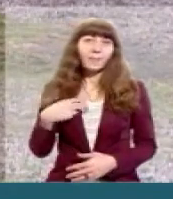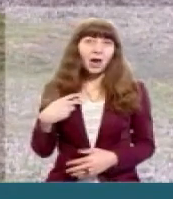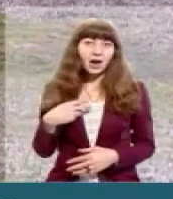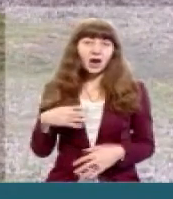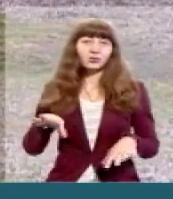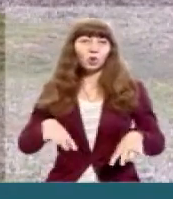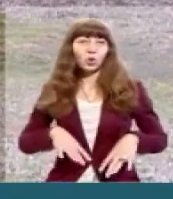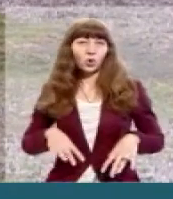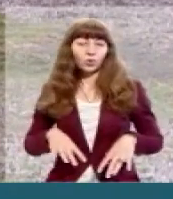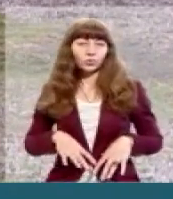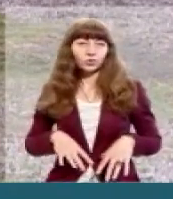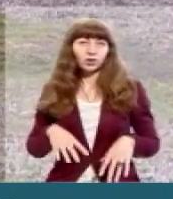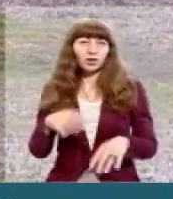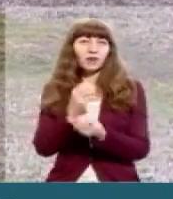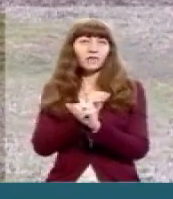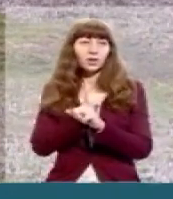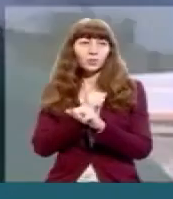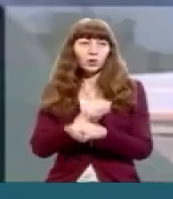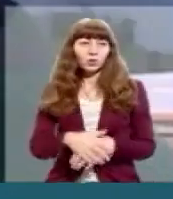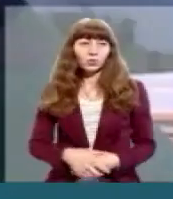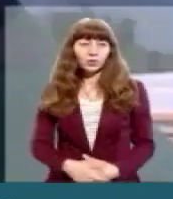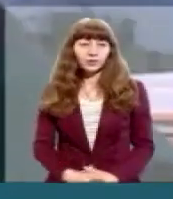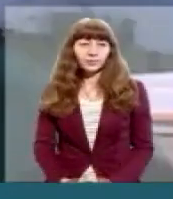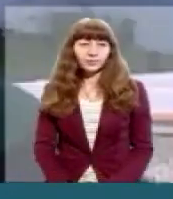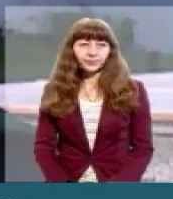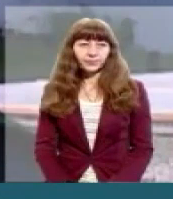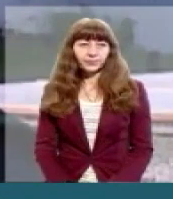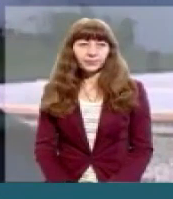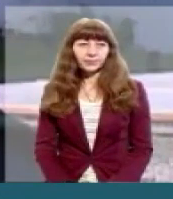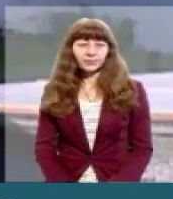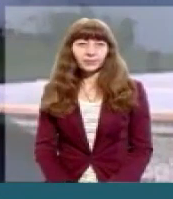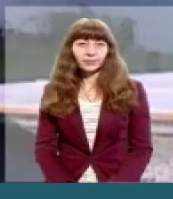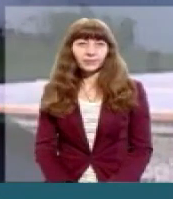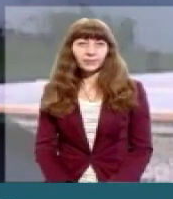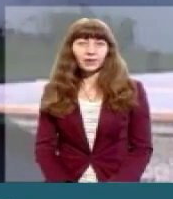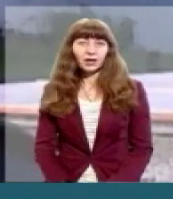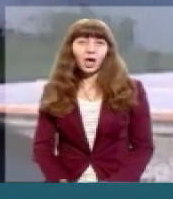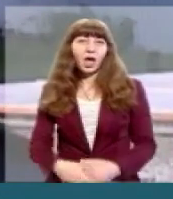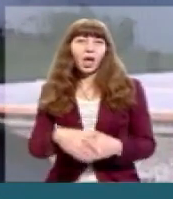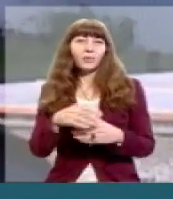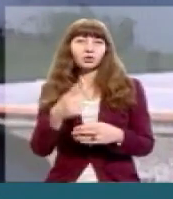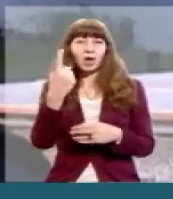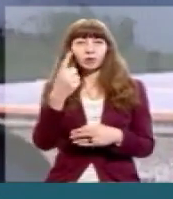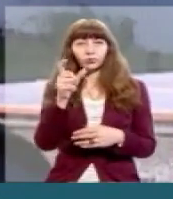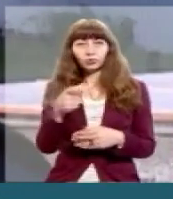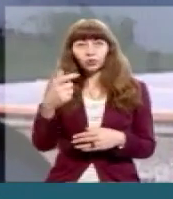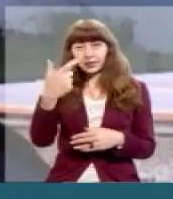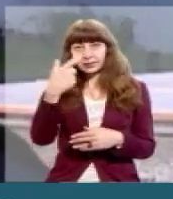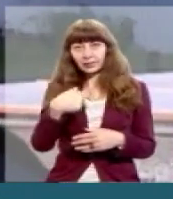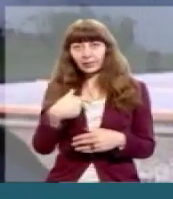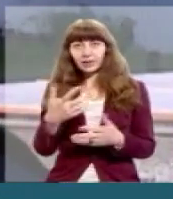құрып қойлардың батасын береміз. Енді мынау құрбандыққа шалынатын төрт түрлік мал ғой, соның